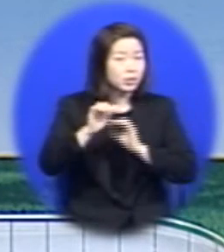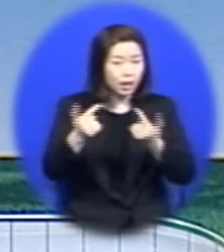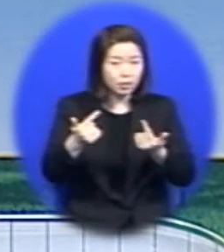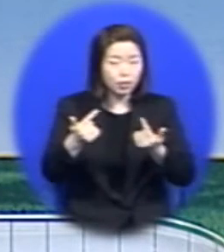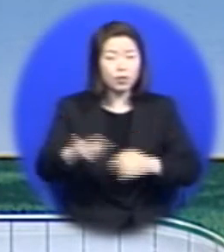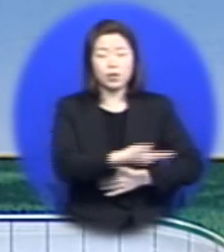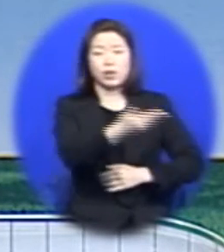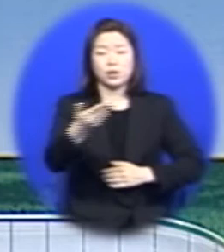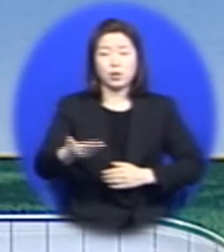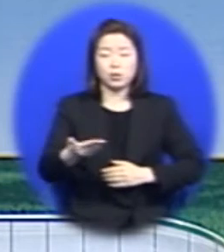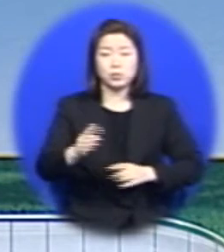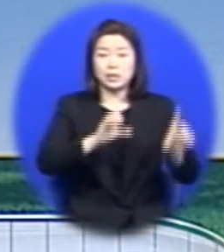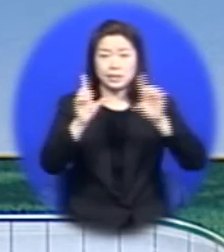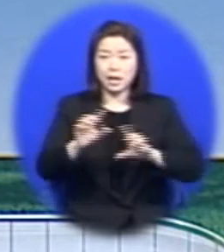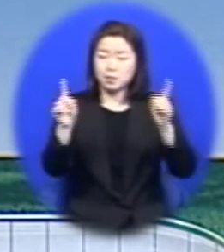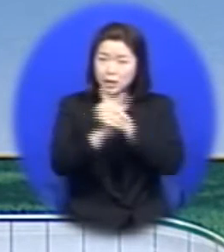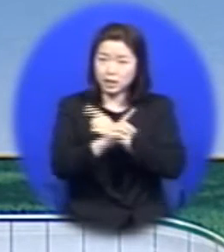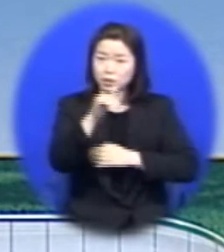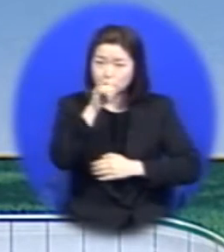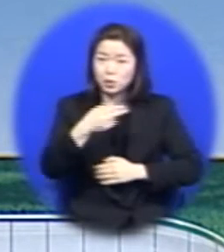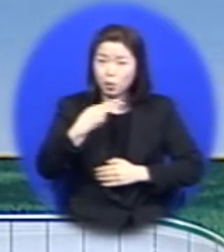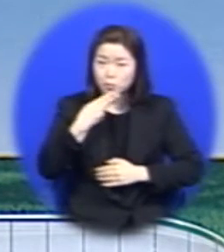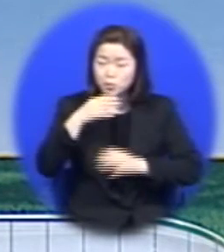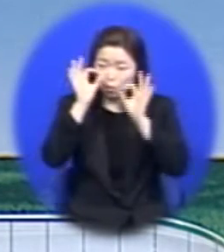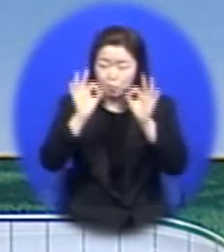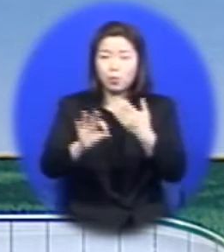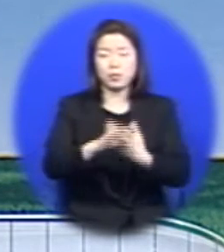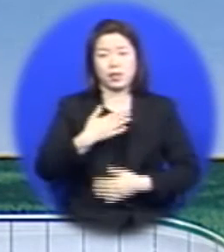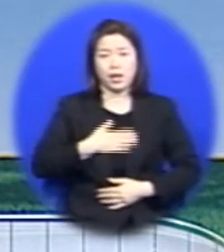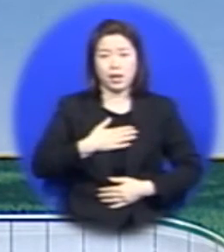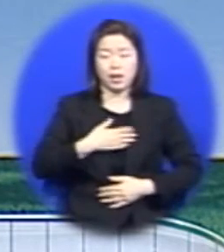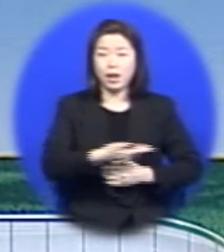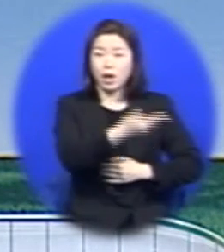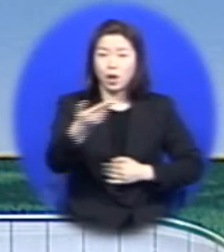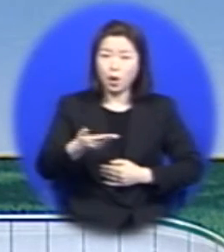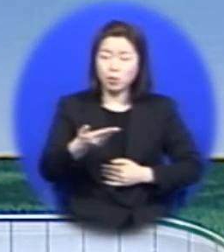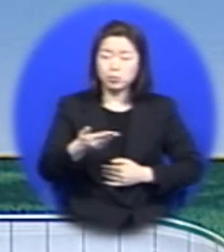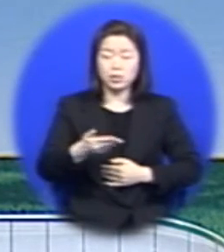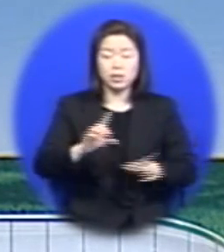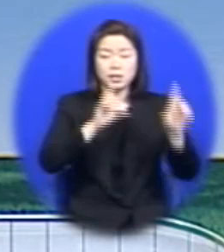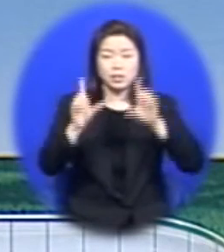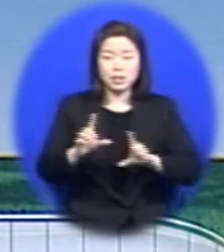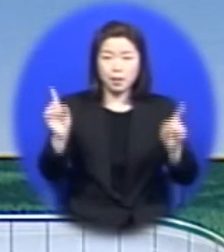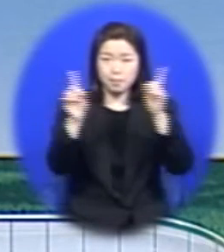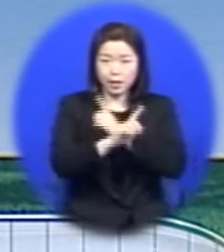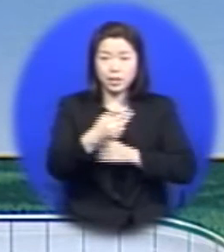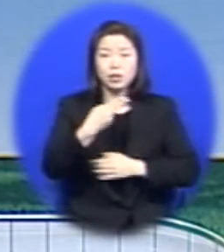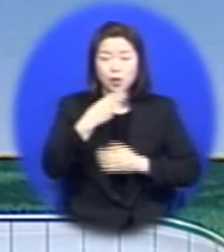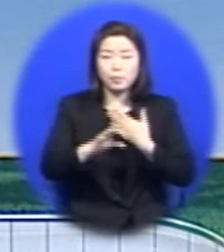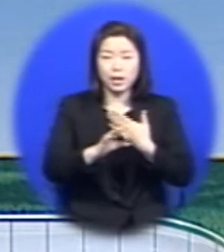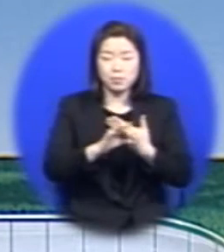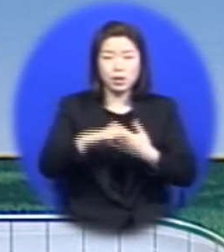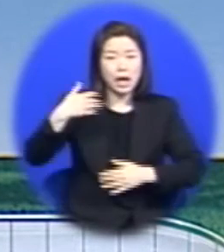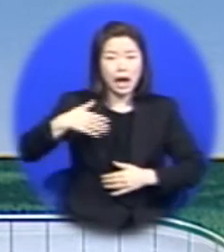삶이 변화된 것을 보고 아는 겁니다. 만약에 여러분이 여러분의 삶이 변화가 없었다면, 여러분은 아직도 로마서를